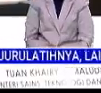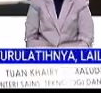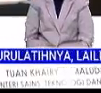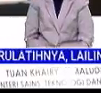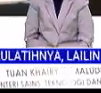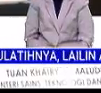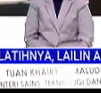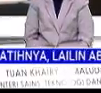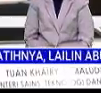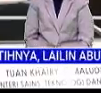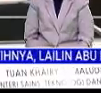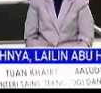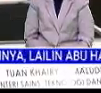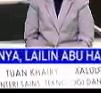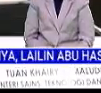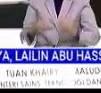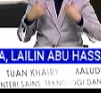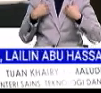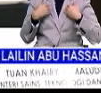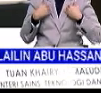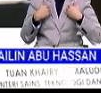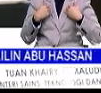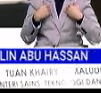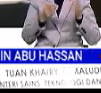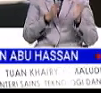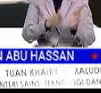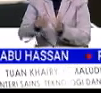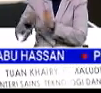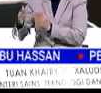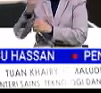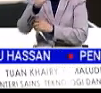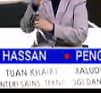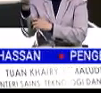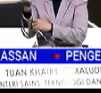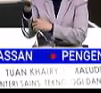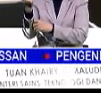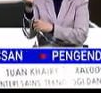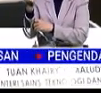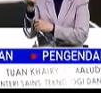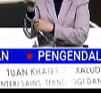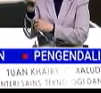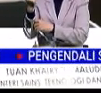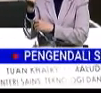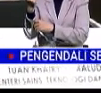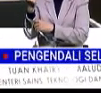Kita ada beberapa perancangan lain. Sebagai contoh, kita ada